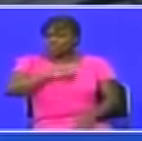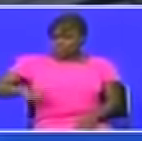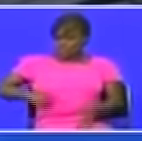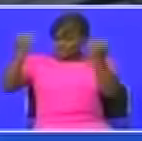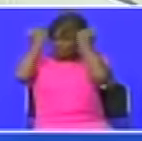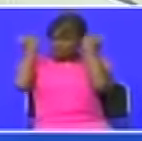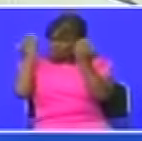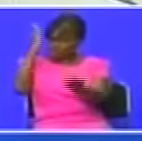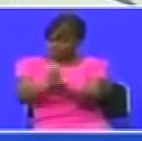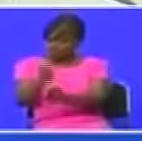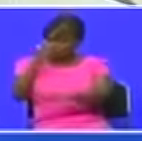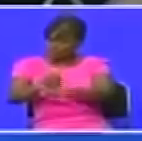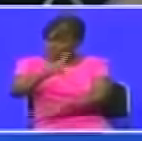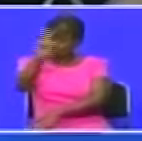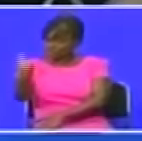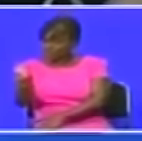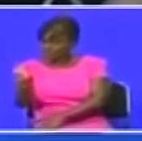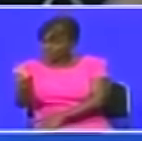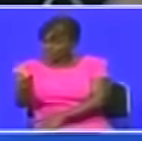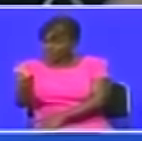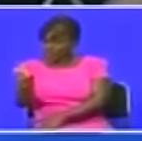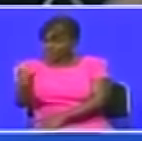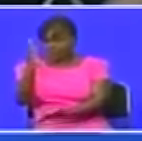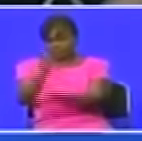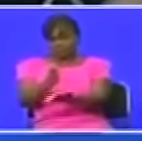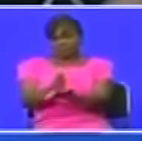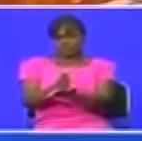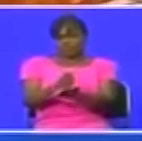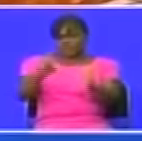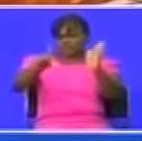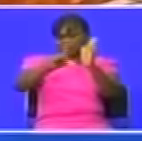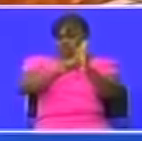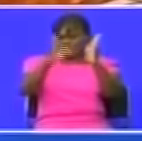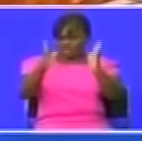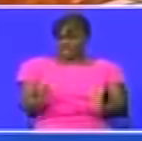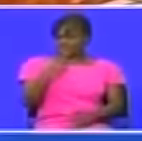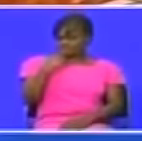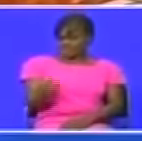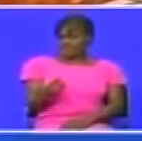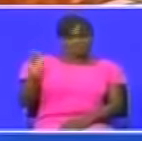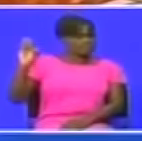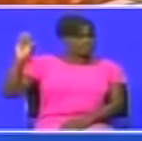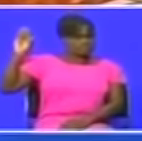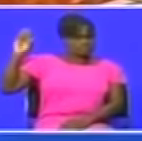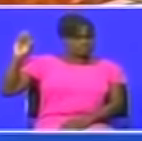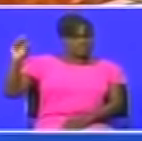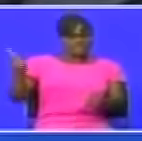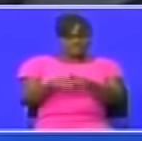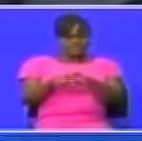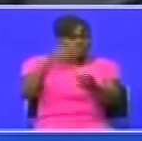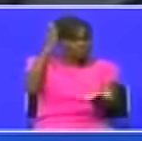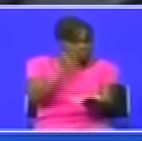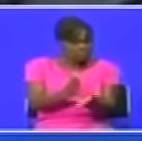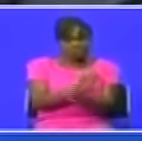building. True or not true? True. Aidha, wakili Fred Ngatia alionekana kudai kuwa kiapo hicho kiendani na ukweli wa